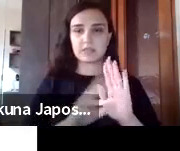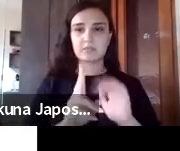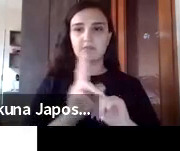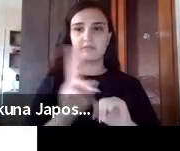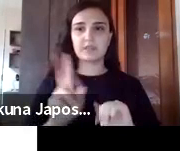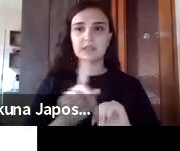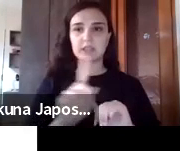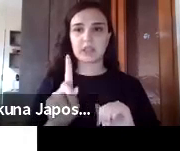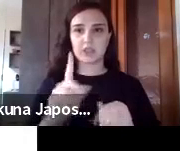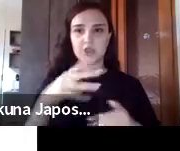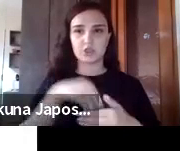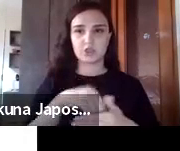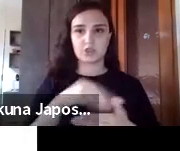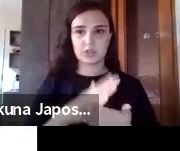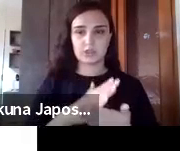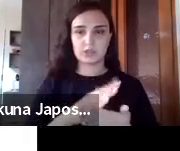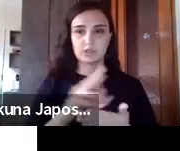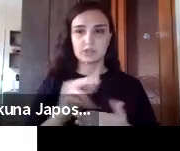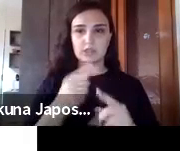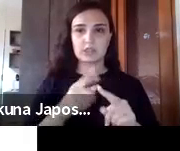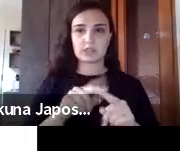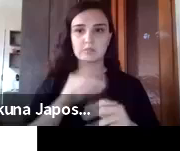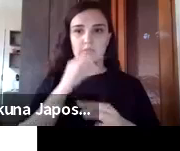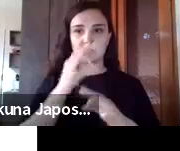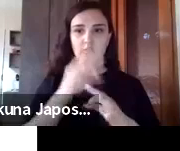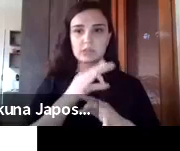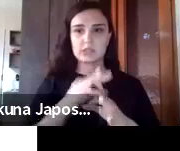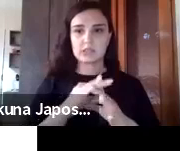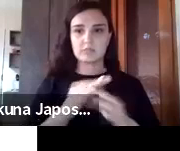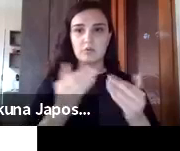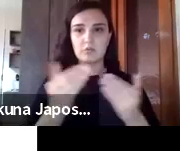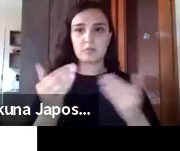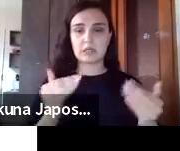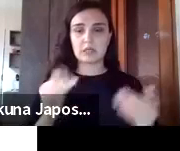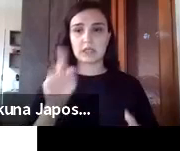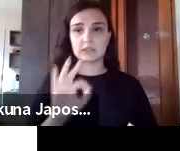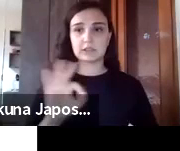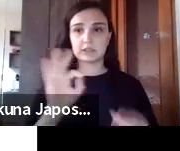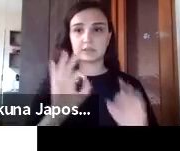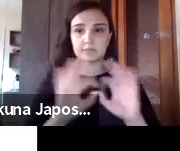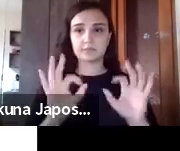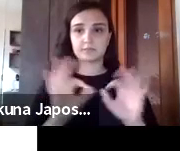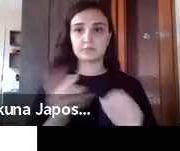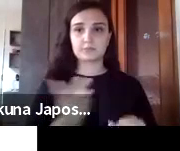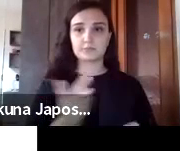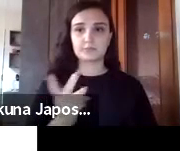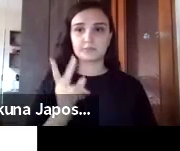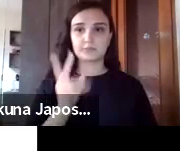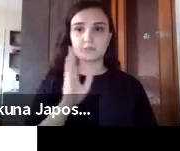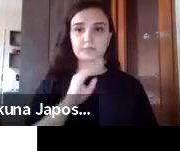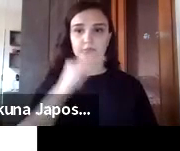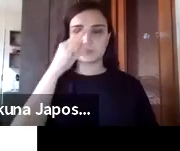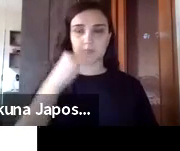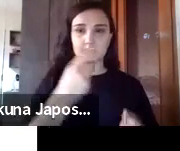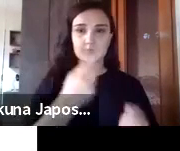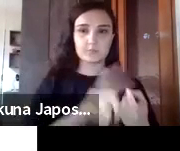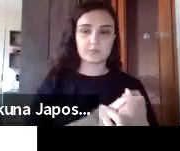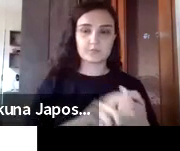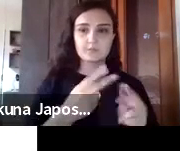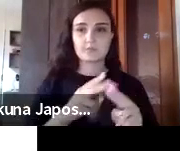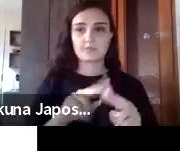არის ჩართული და როგორ და ეს პასუხისმგებლობები, რაზეც ახლა ვსაუბრობთ, ორივე მშობელს ეხება, იქნება ეს დედა თუ იქნება